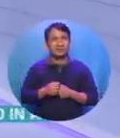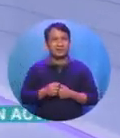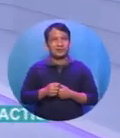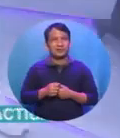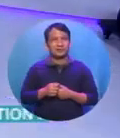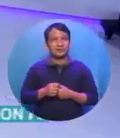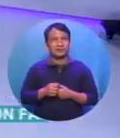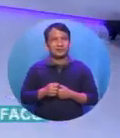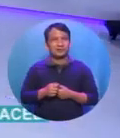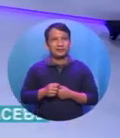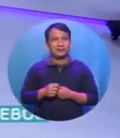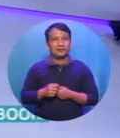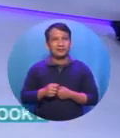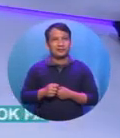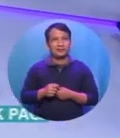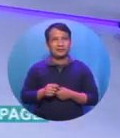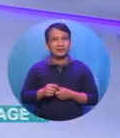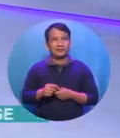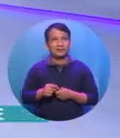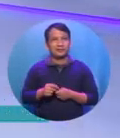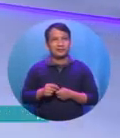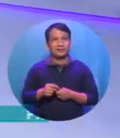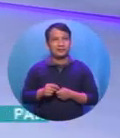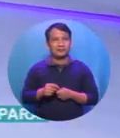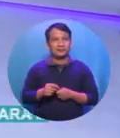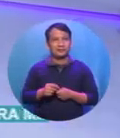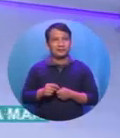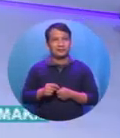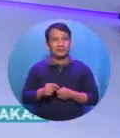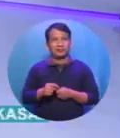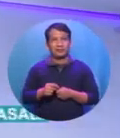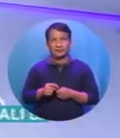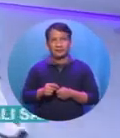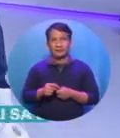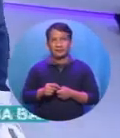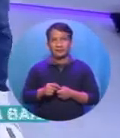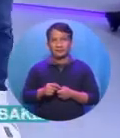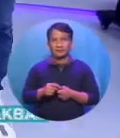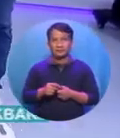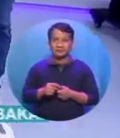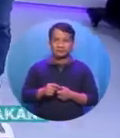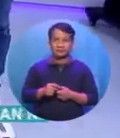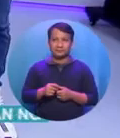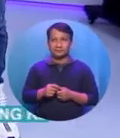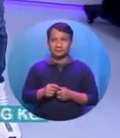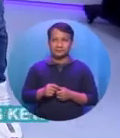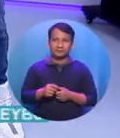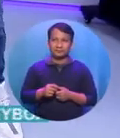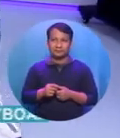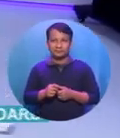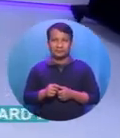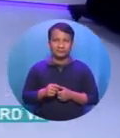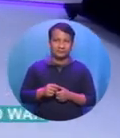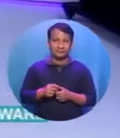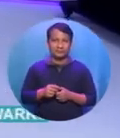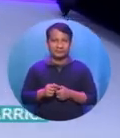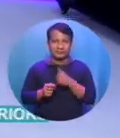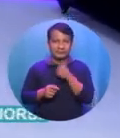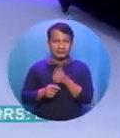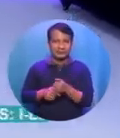Hanap tayo ng bago. Okay, sige. Ayipot mo na kayo ulit. Isa pa. Ho! Hindi ako pinawisan doon